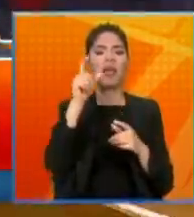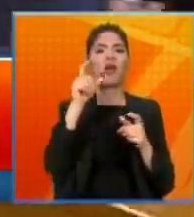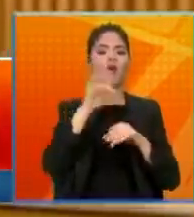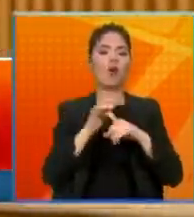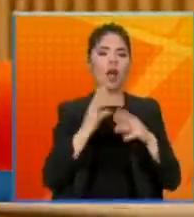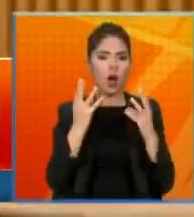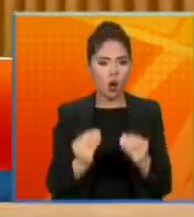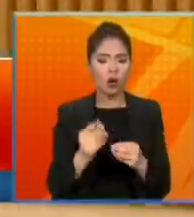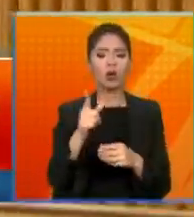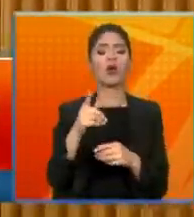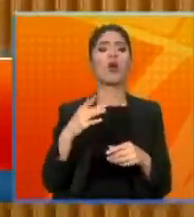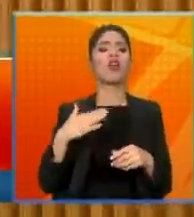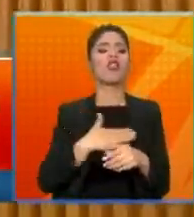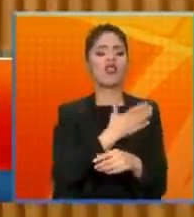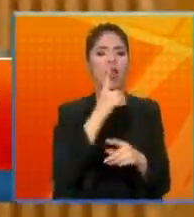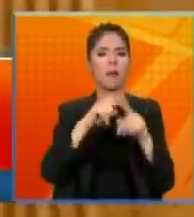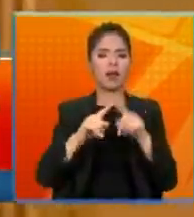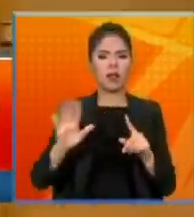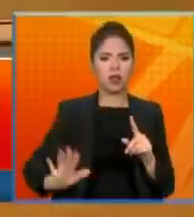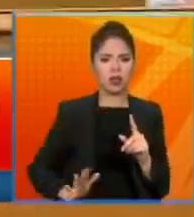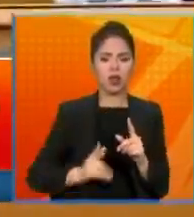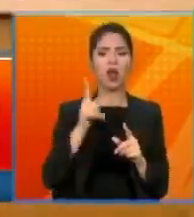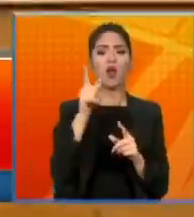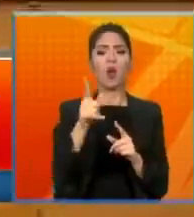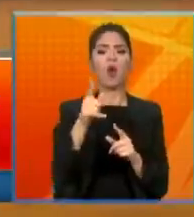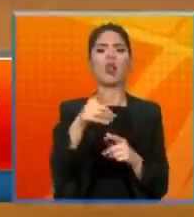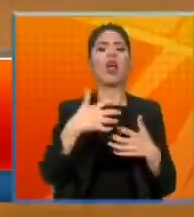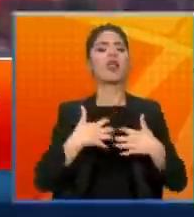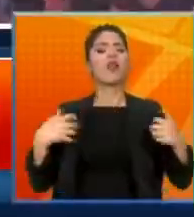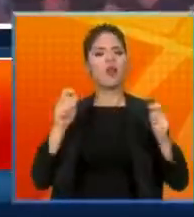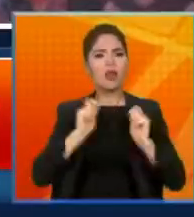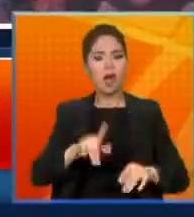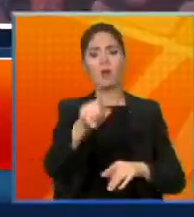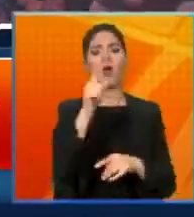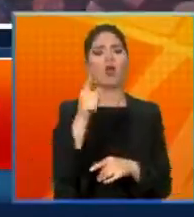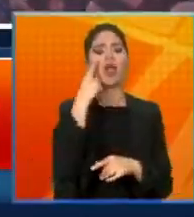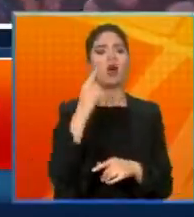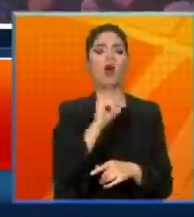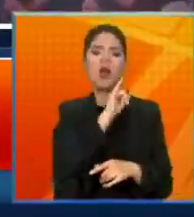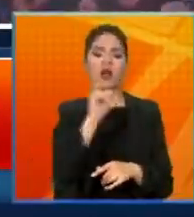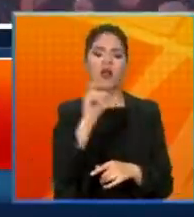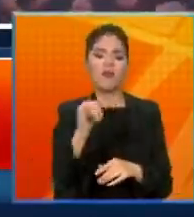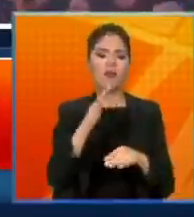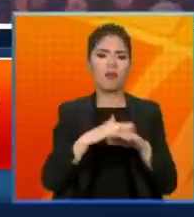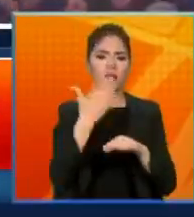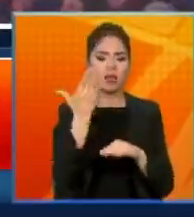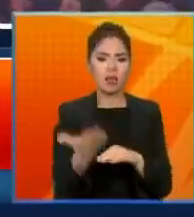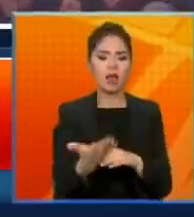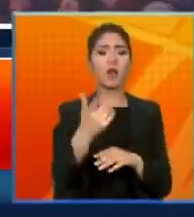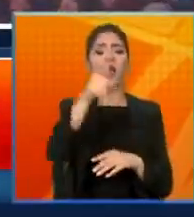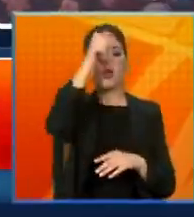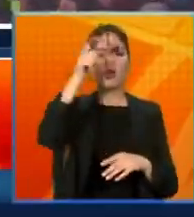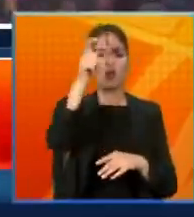da hedefindeydi. Muhalefeti ülkesinin çıkarlarını savunmamakla eleştirdi. Maalesef Türkiye'nin